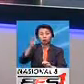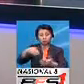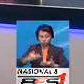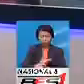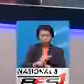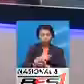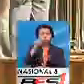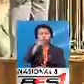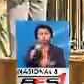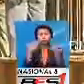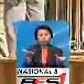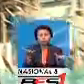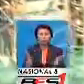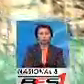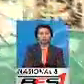diperbarui.